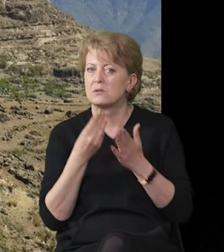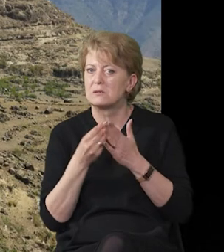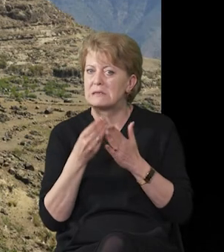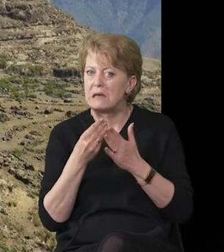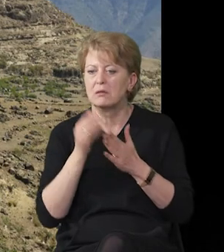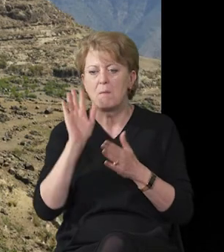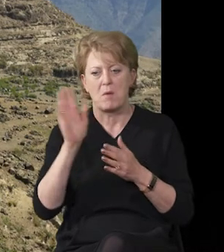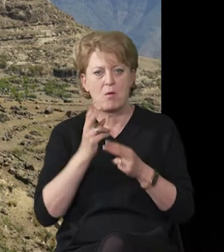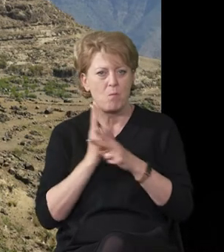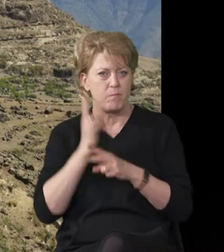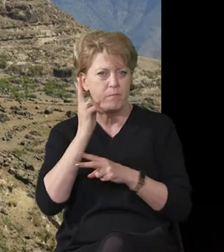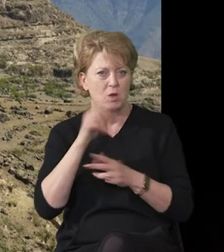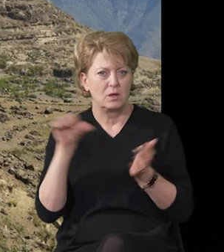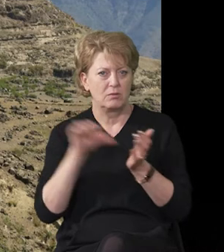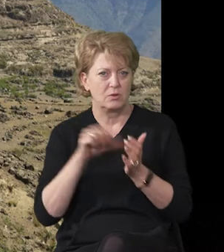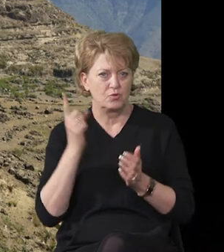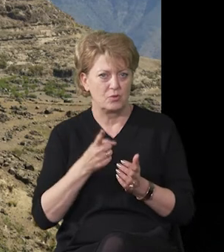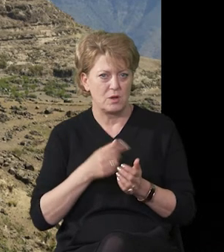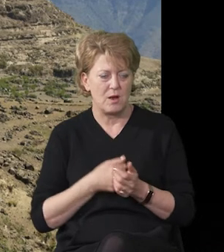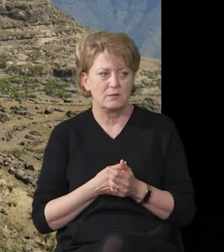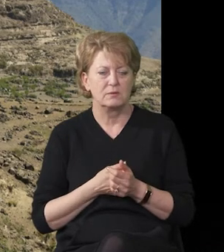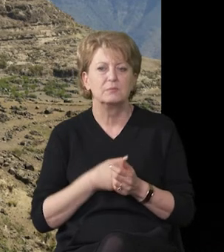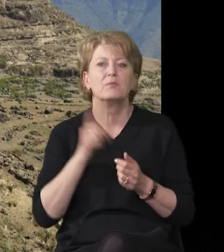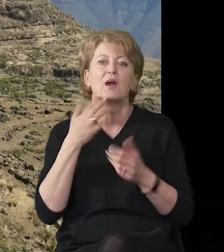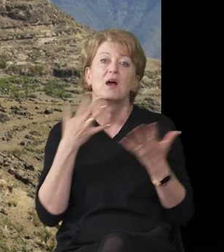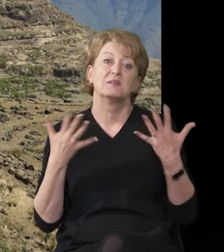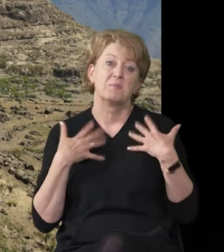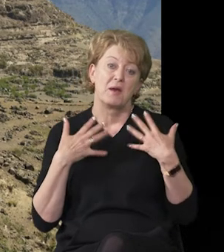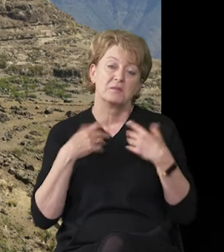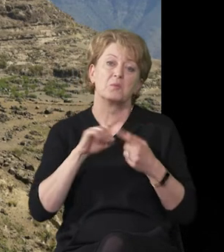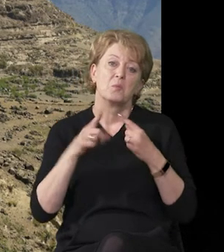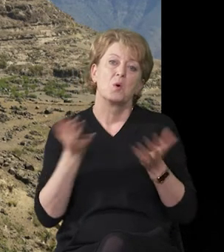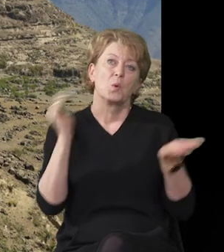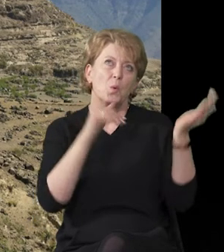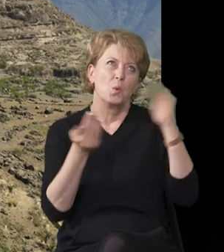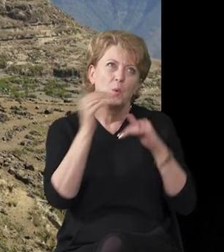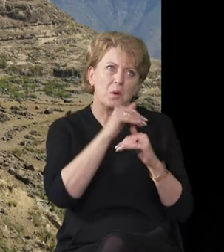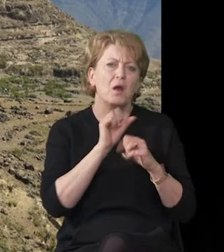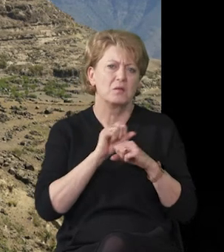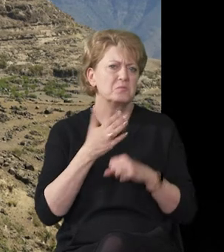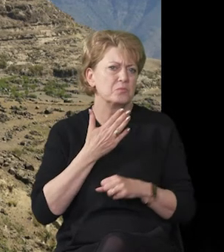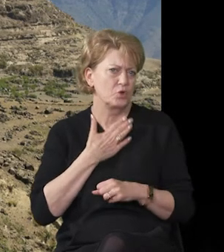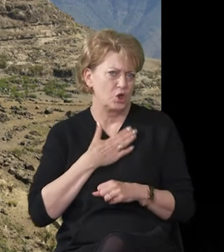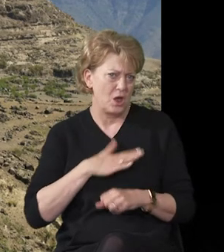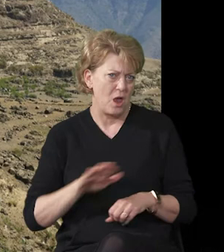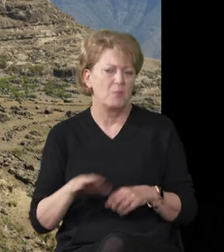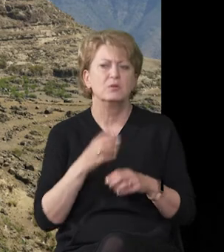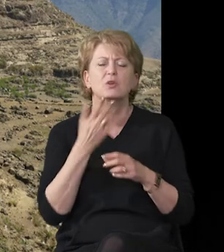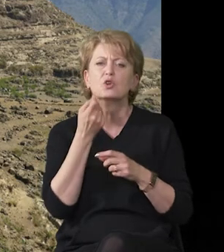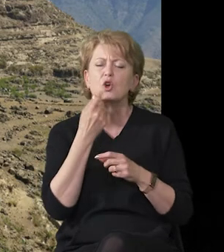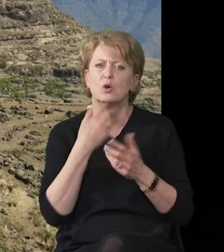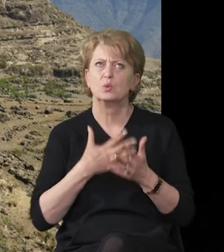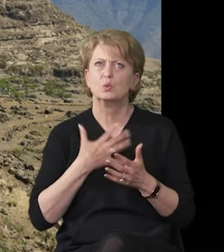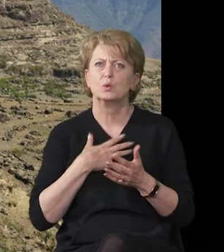lat. Natomiast spacer po górach jest naprawdę bardzo przyjemny i poza wysokością i niewielkim brakiem tlenu, szczególnie w